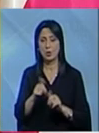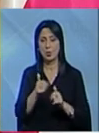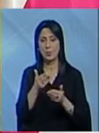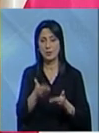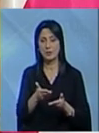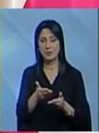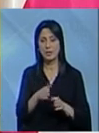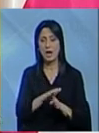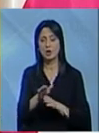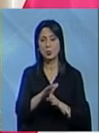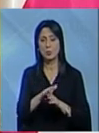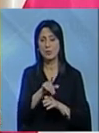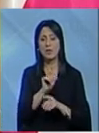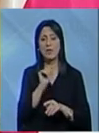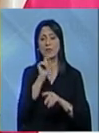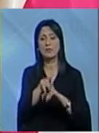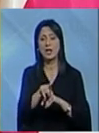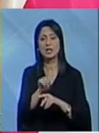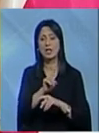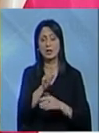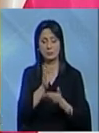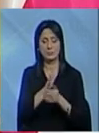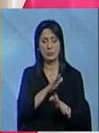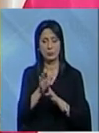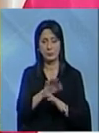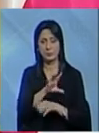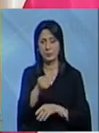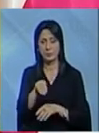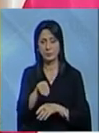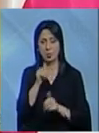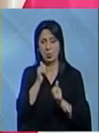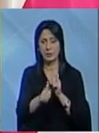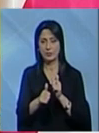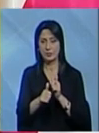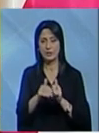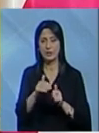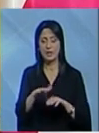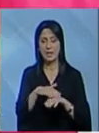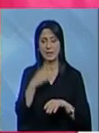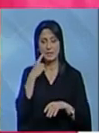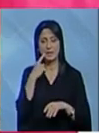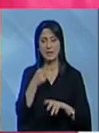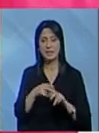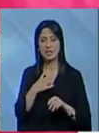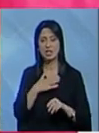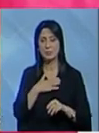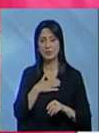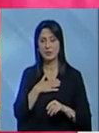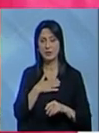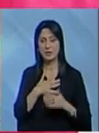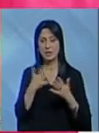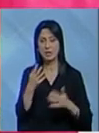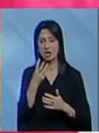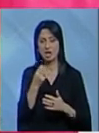რომელიც ასრულებდა მასზე დაკისრებულ მოვალეობებს ყოველთვის კეთილ სინდისიერად. ეს არის ჩემთვის